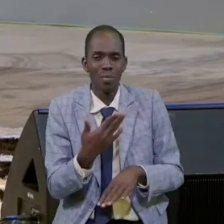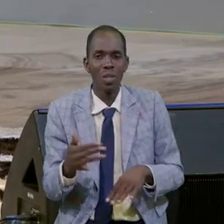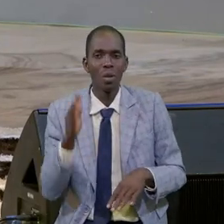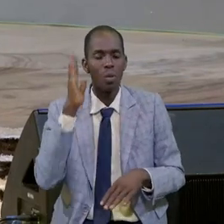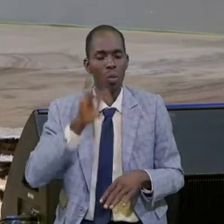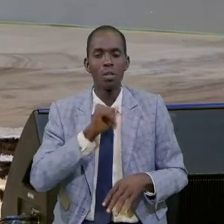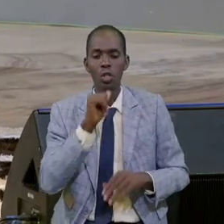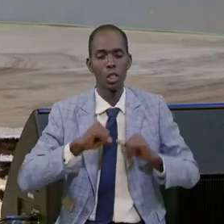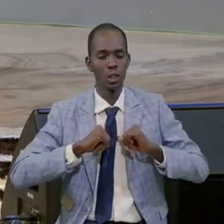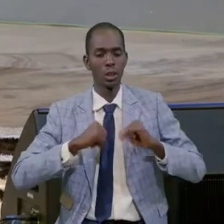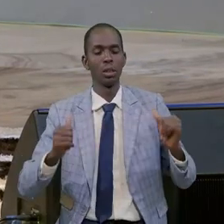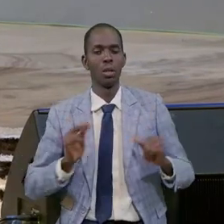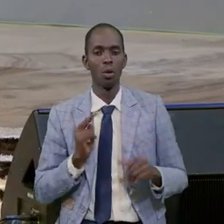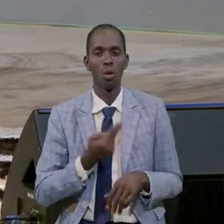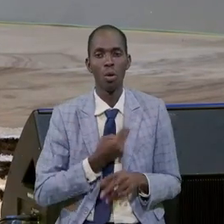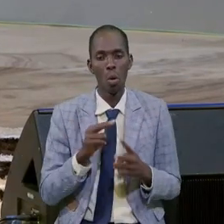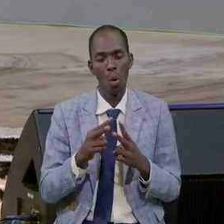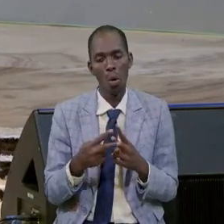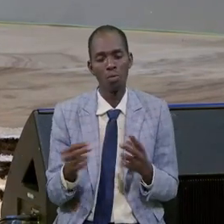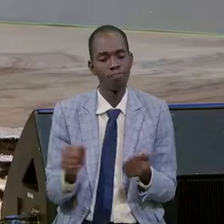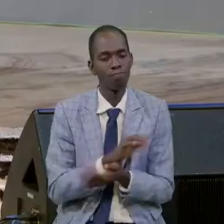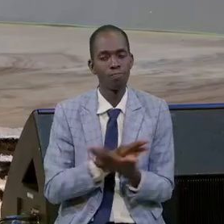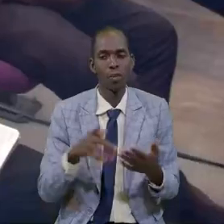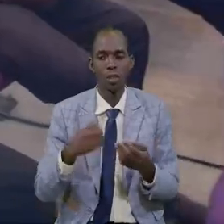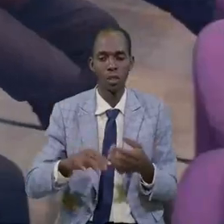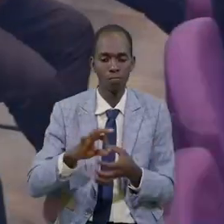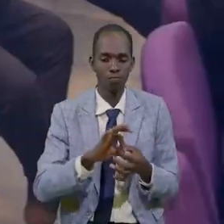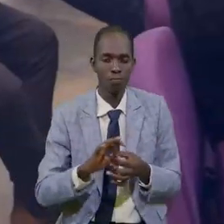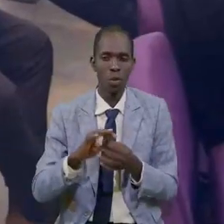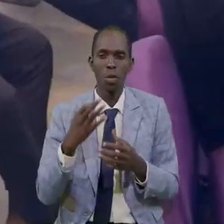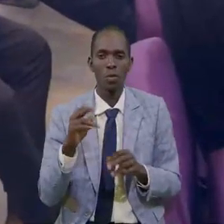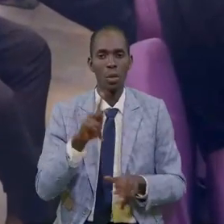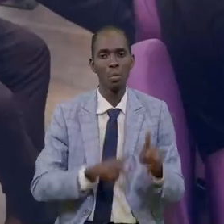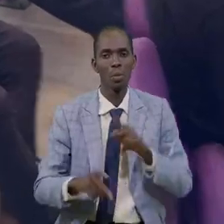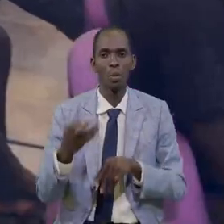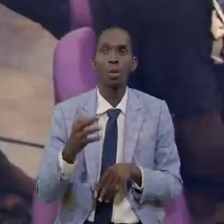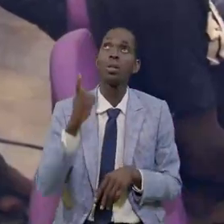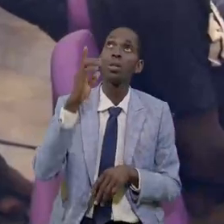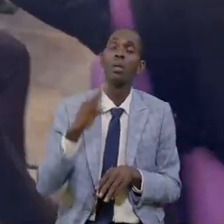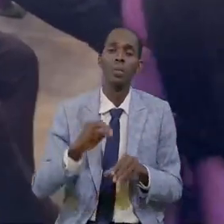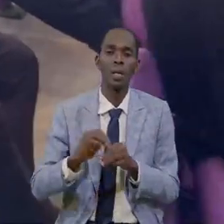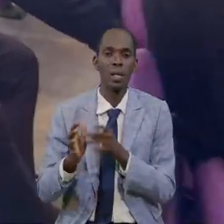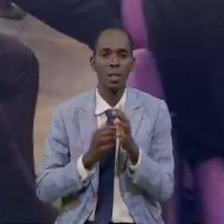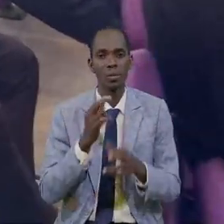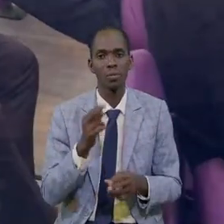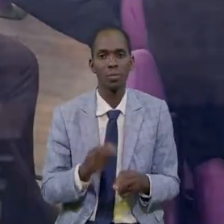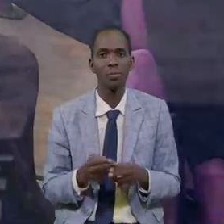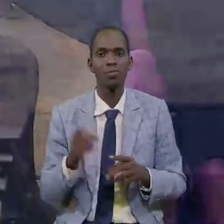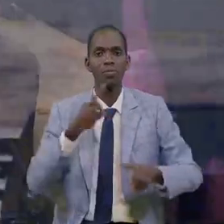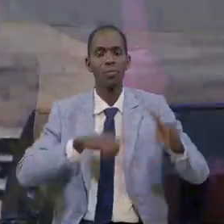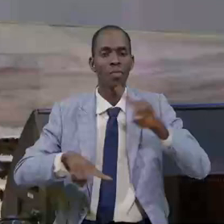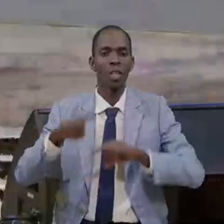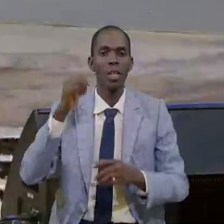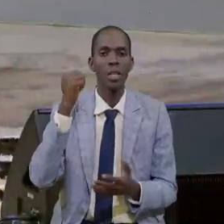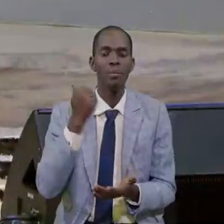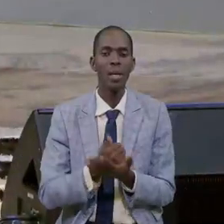communes ne nous détruisent pas et ne détruisent pas la communion du peuple de Dieu au